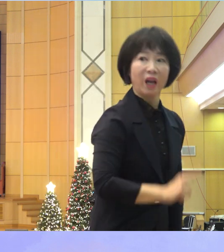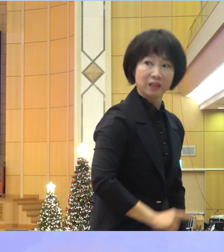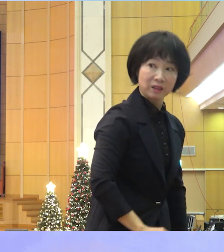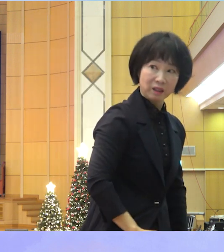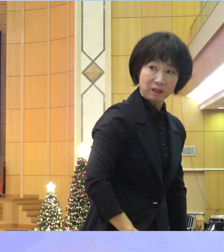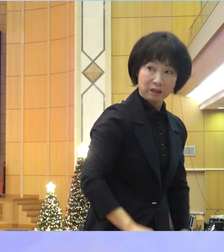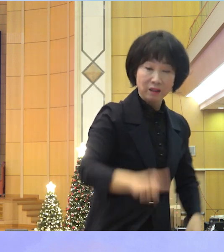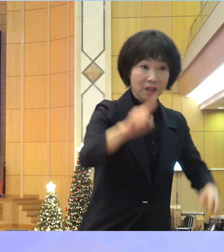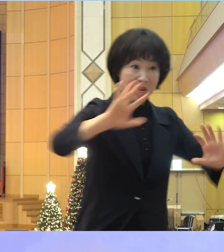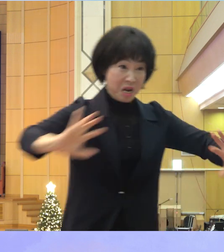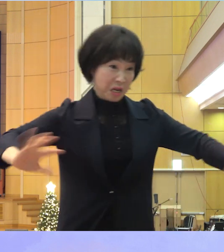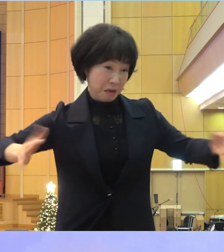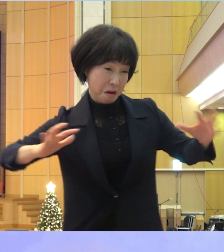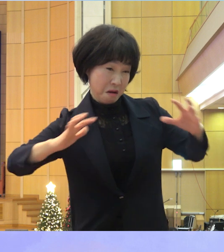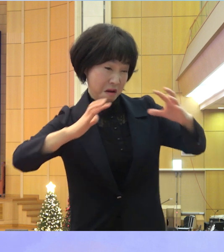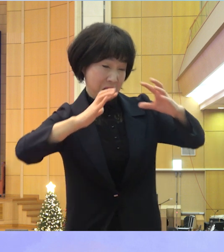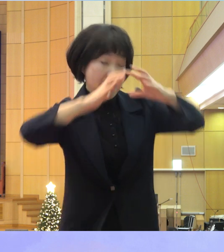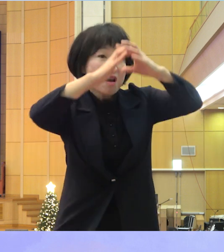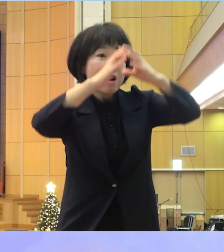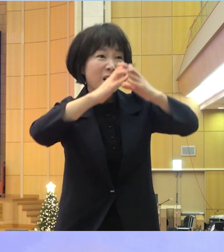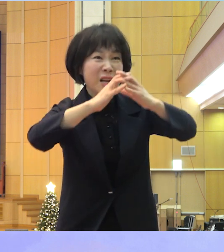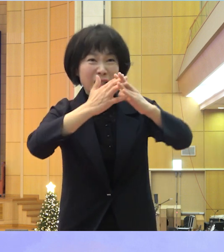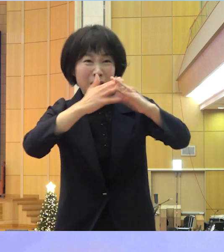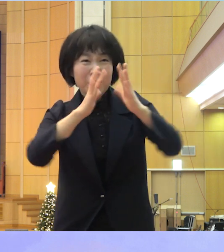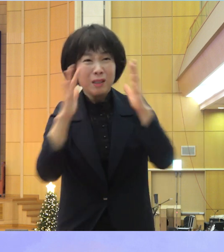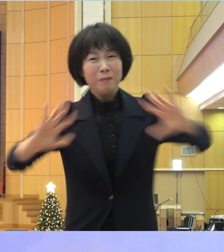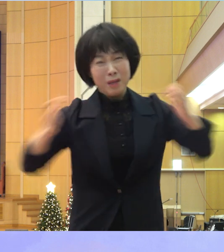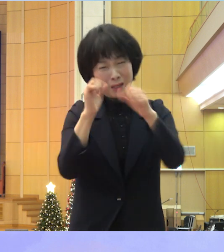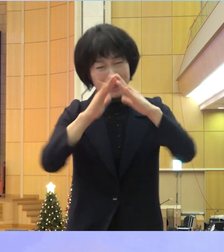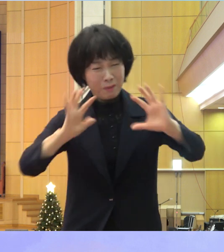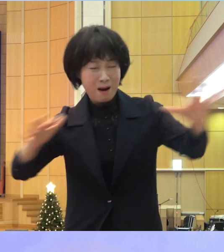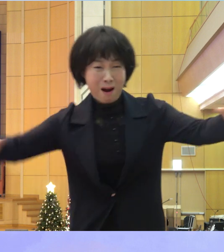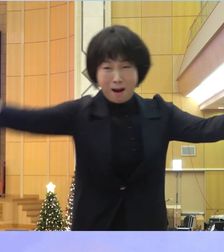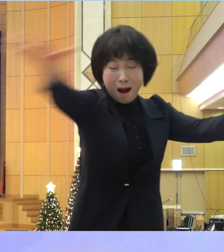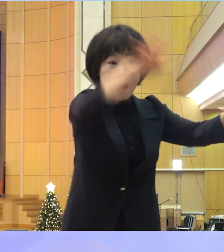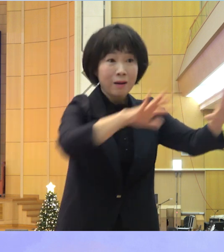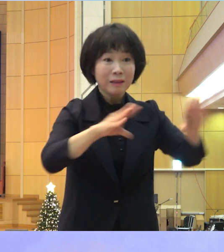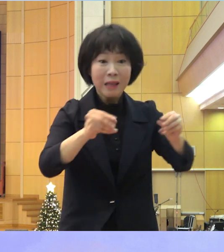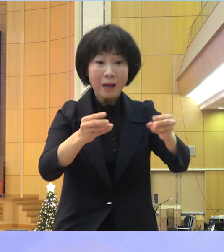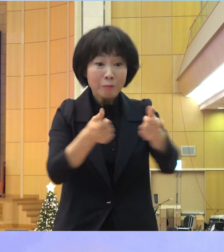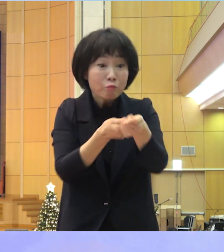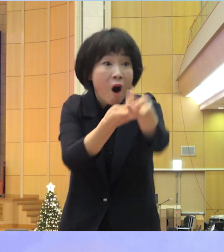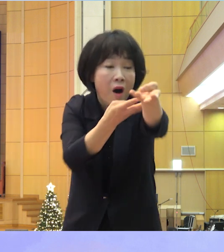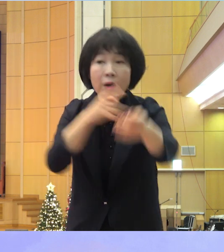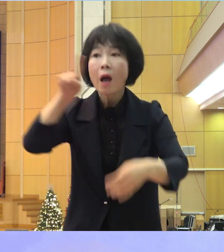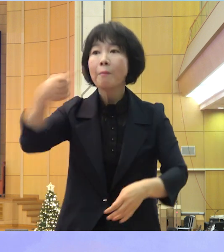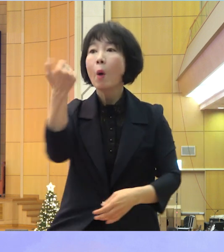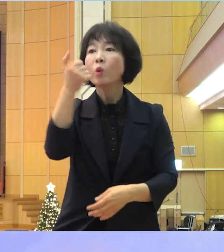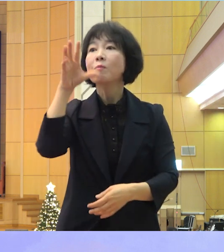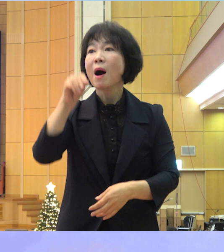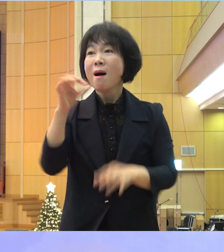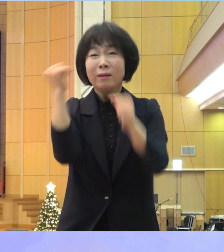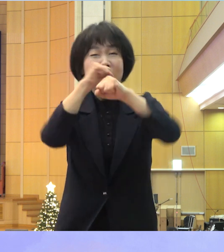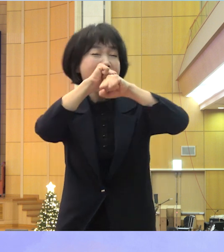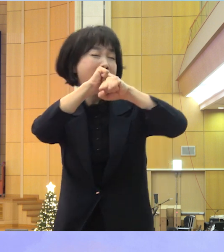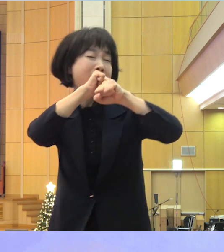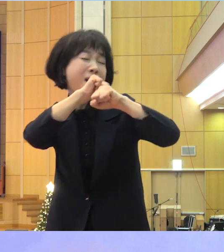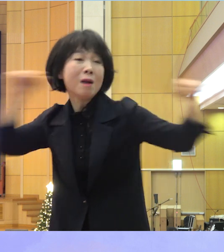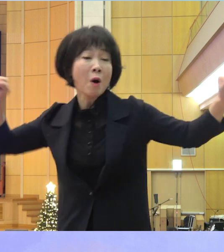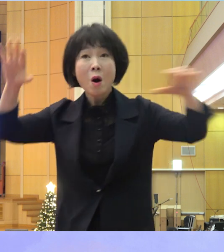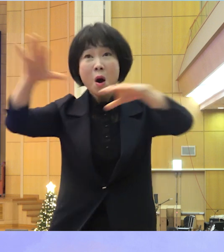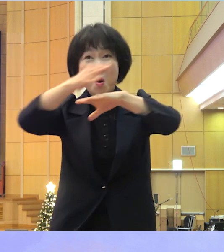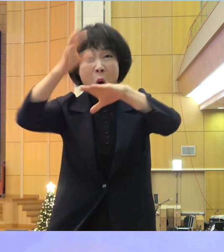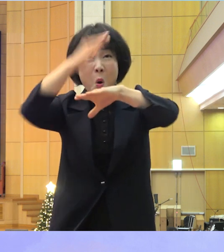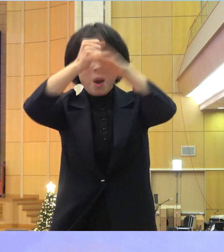그 집을 돌아보는데 일주일 걸린대. 일주일. 150만 평이니까 그 집이 얼마나